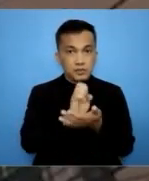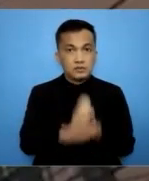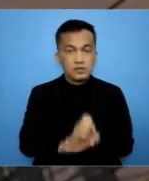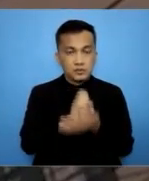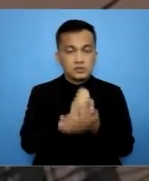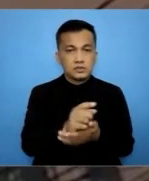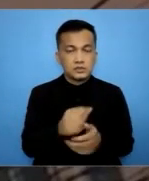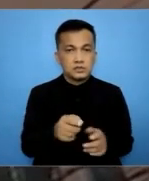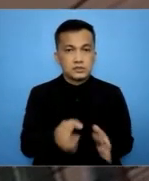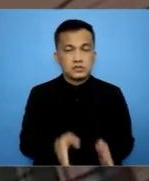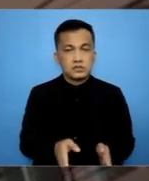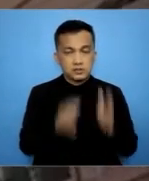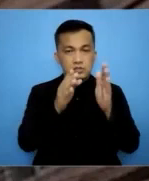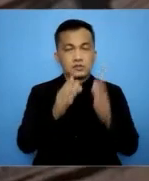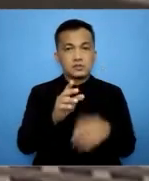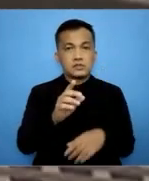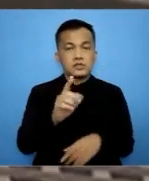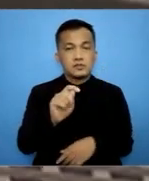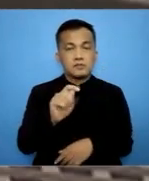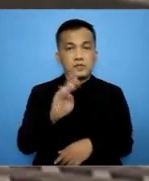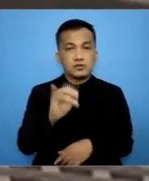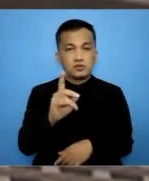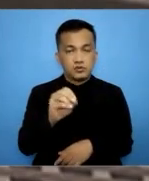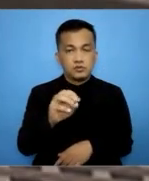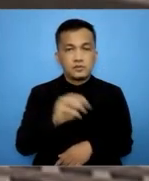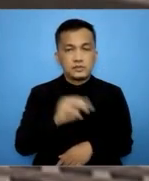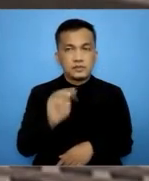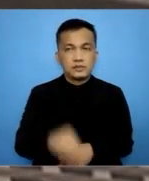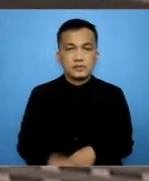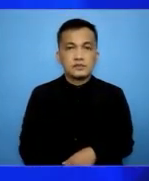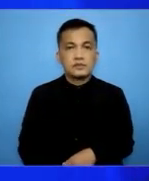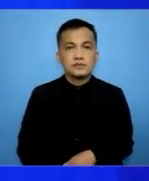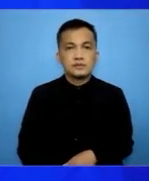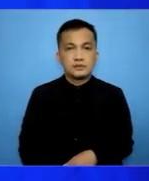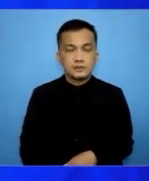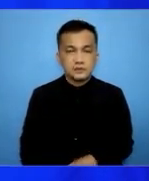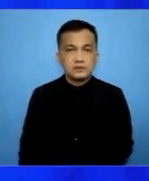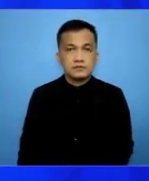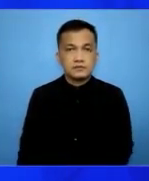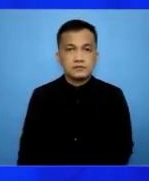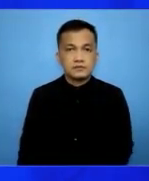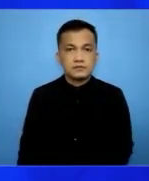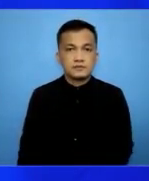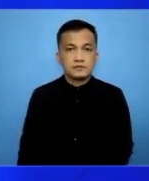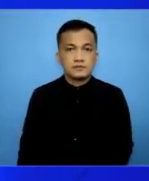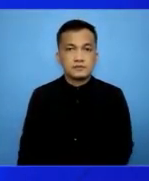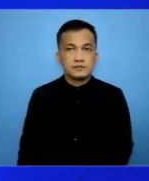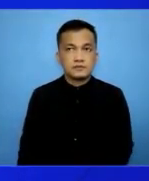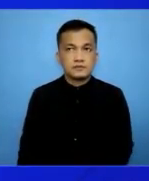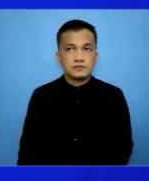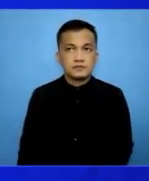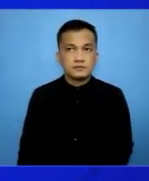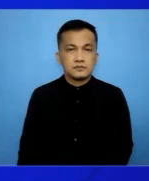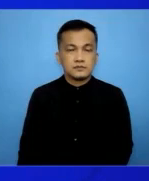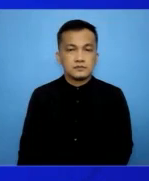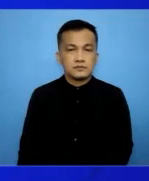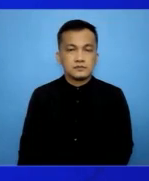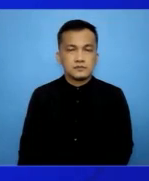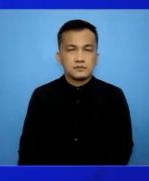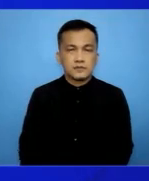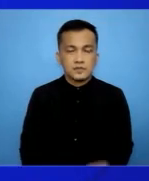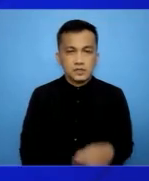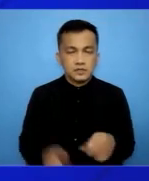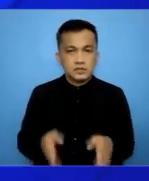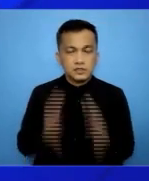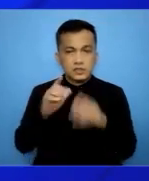sa Labasaris Street, Binondo, Maynila pasado alauna kahapon. Agad naman siyang tinulungan ng mga tao sa lugar pero idiniklara siyang dead